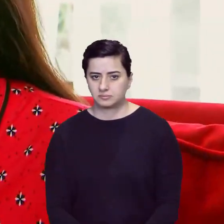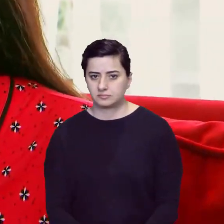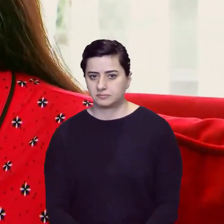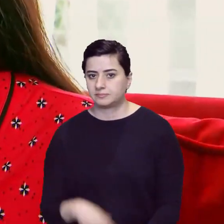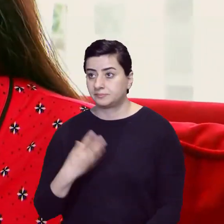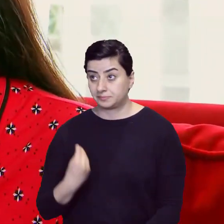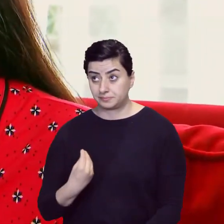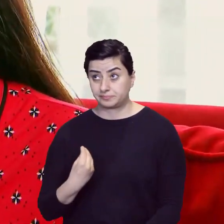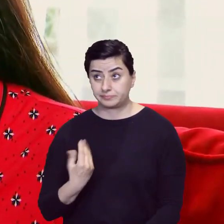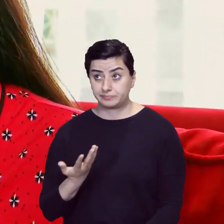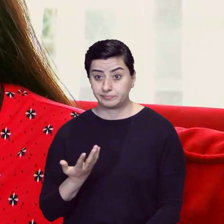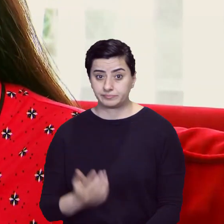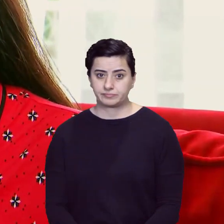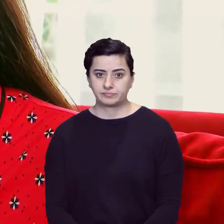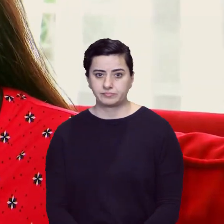Peki...